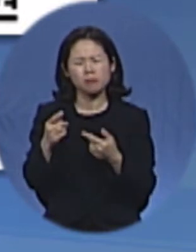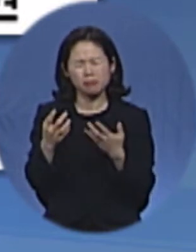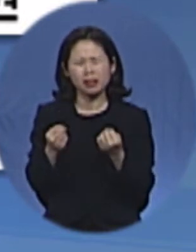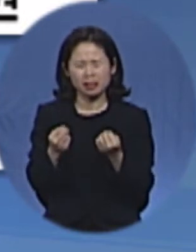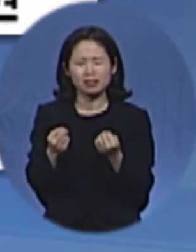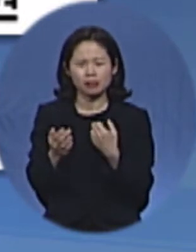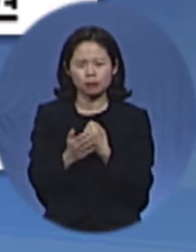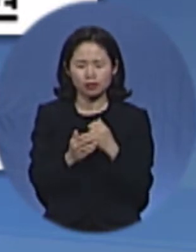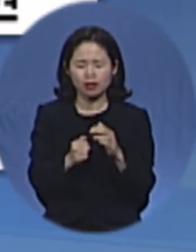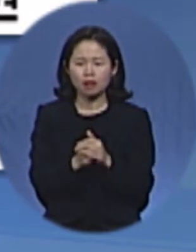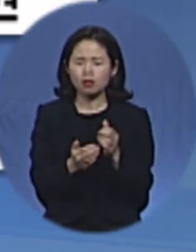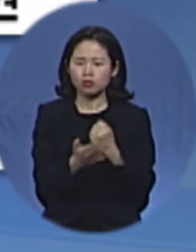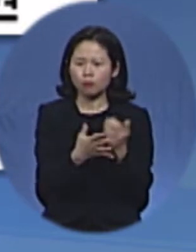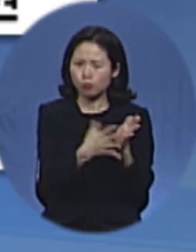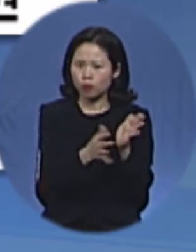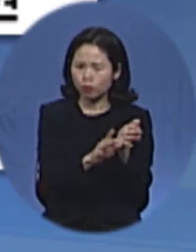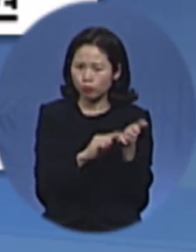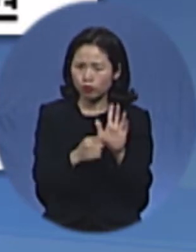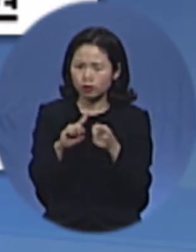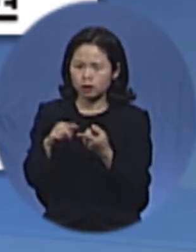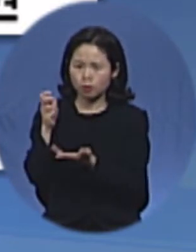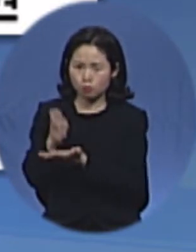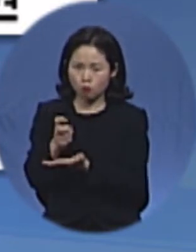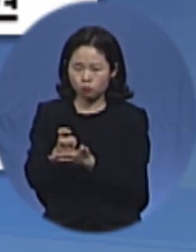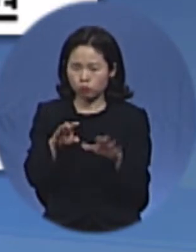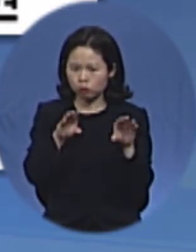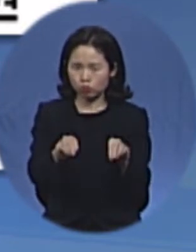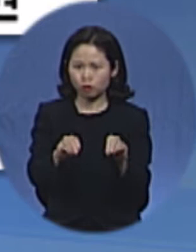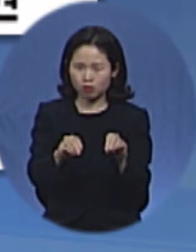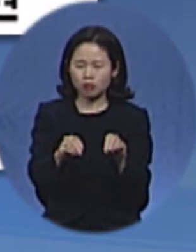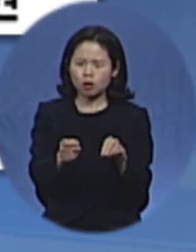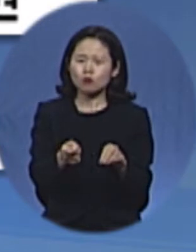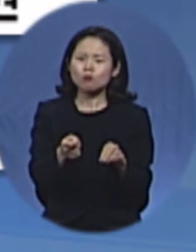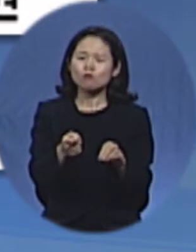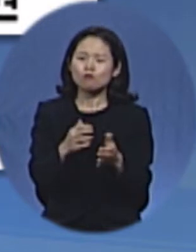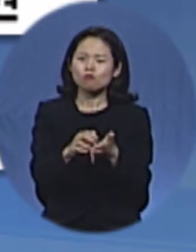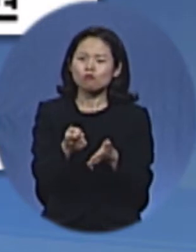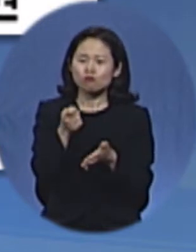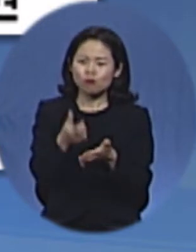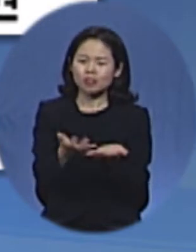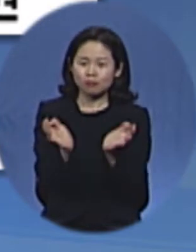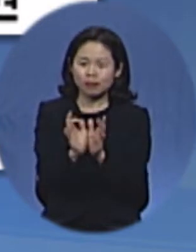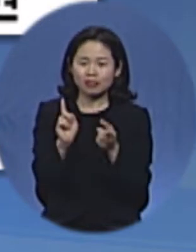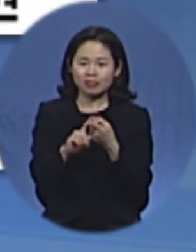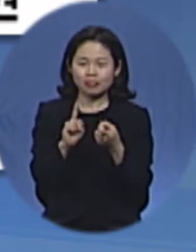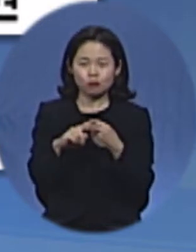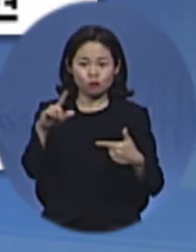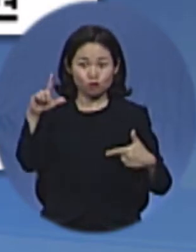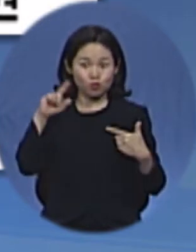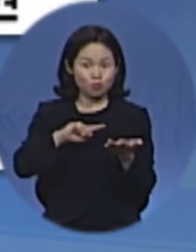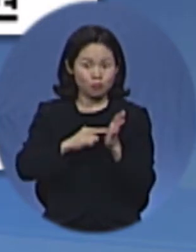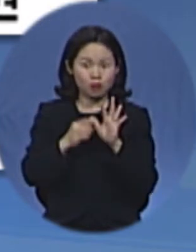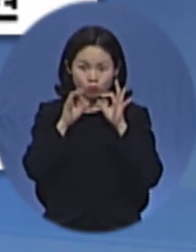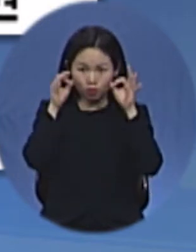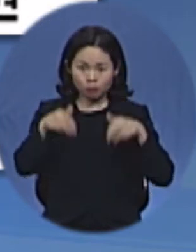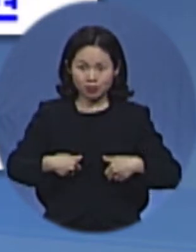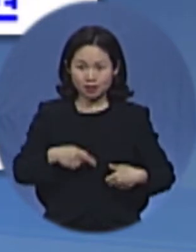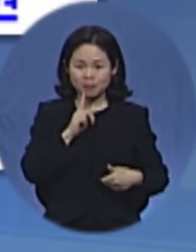표현을 법이나 제도로 규제하고 소수 집단을 주인공으로 등장시키는 등의 노력이 필요하다고 밝혔습니다.